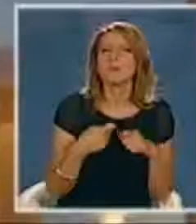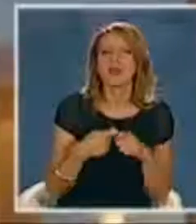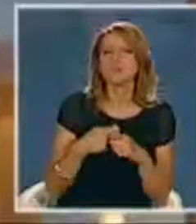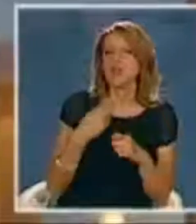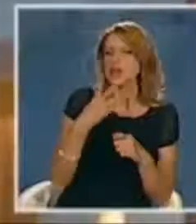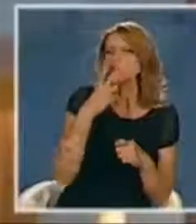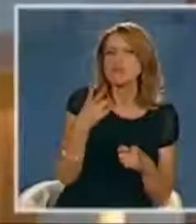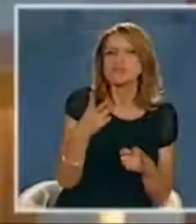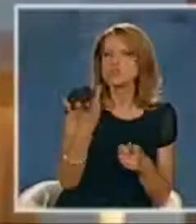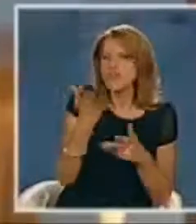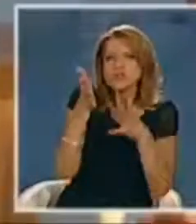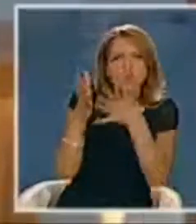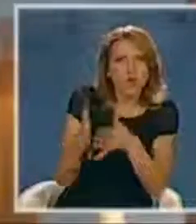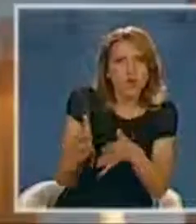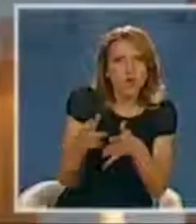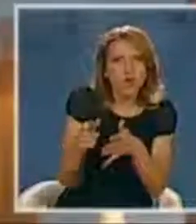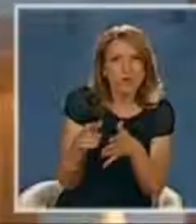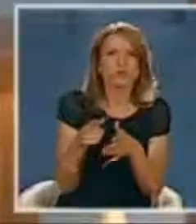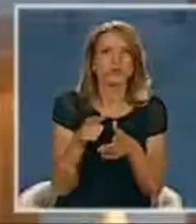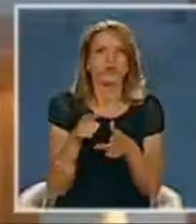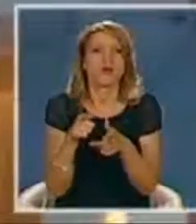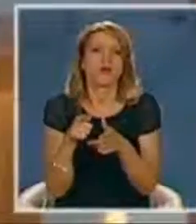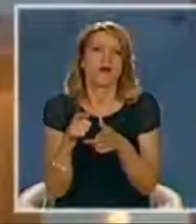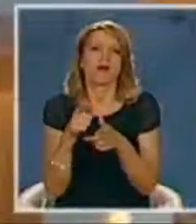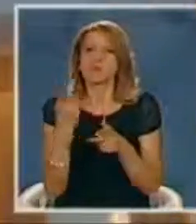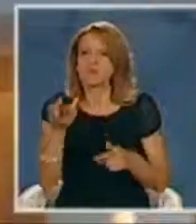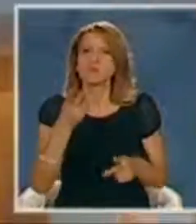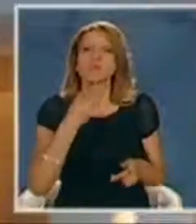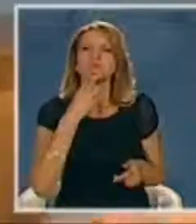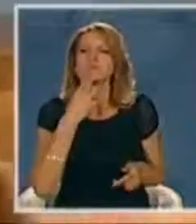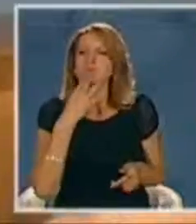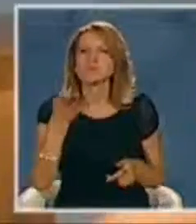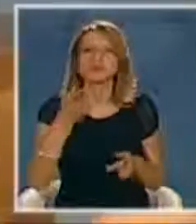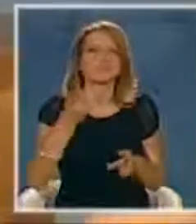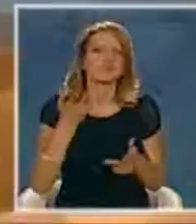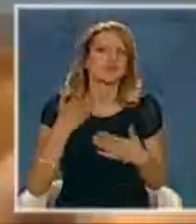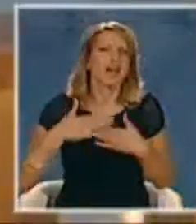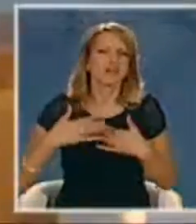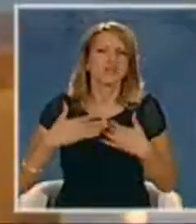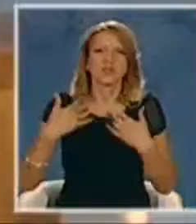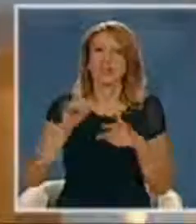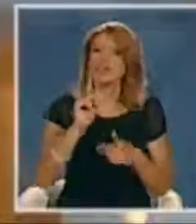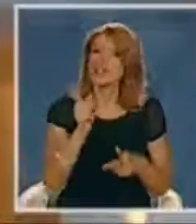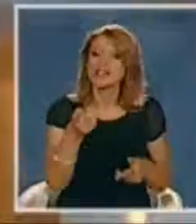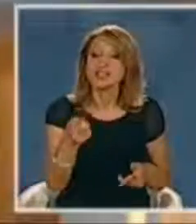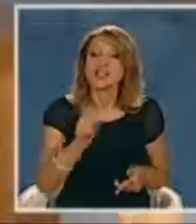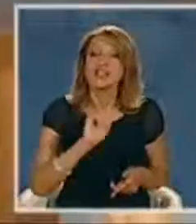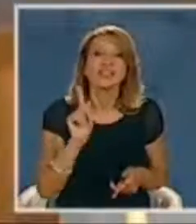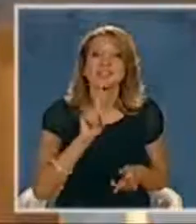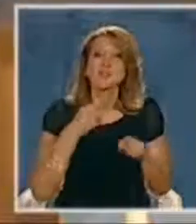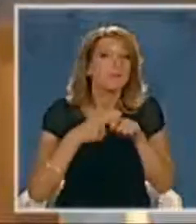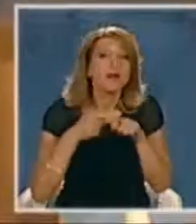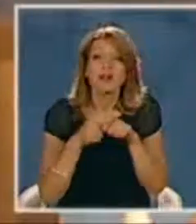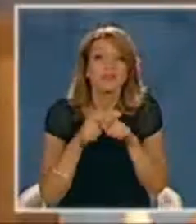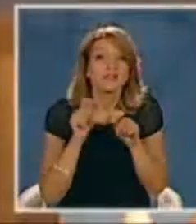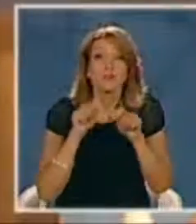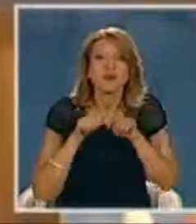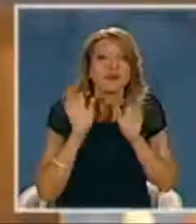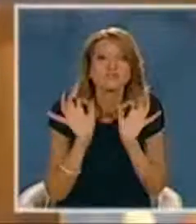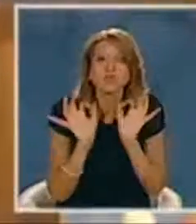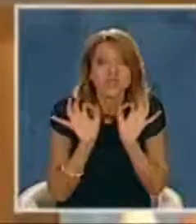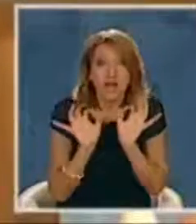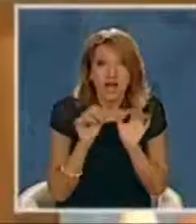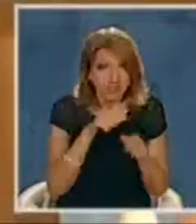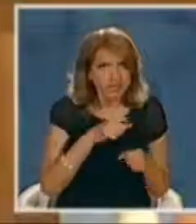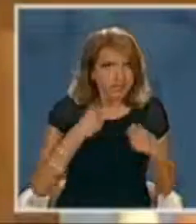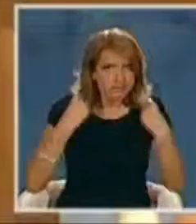на пубертета, който се интересува от пушене и от гаджета. Да, не си прав да правиш. Така, сериозно ли? Да, да,